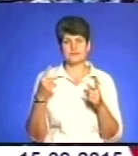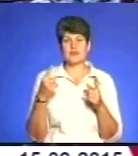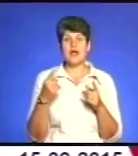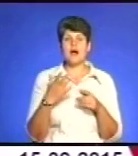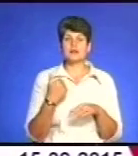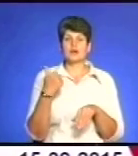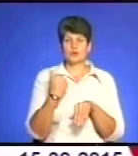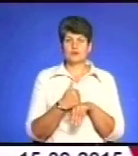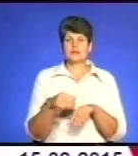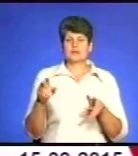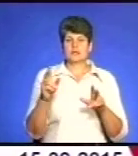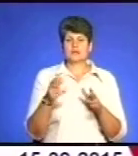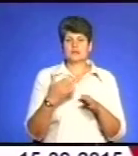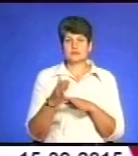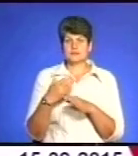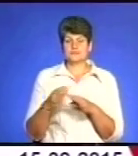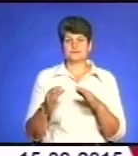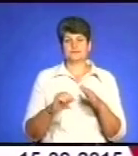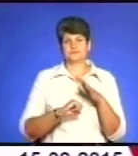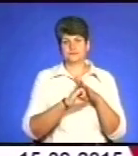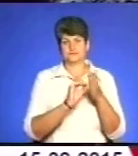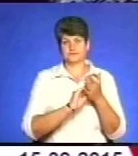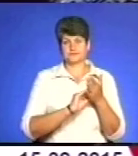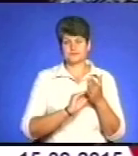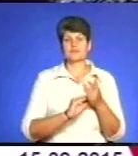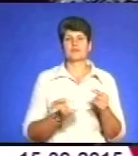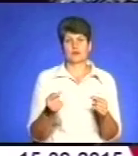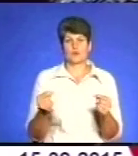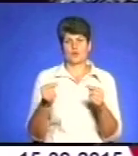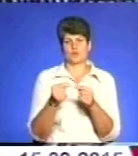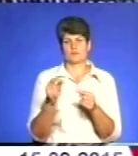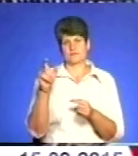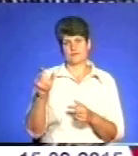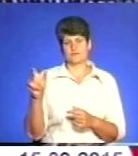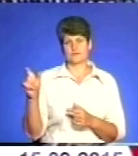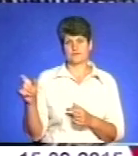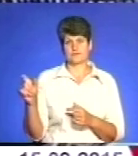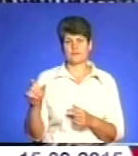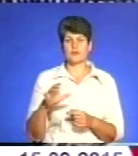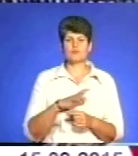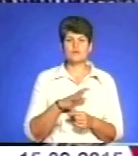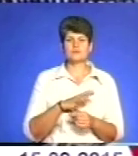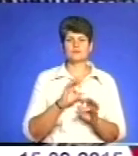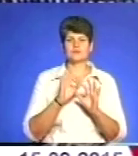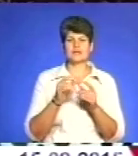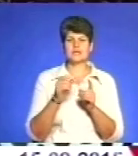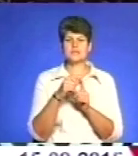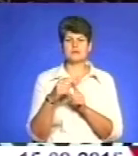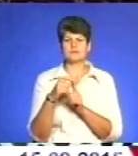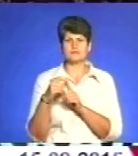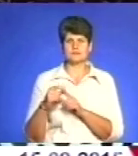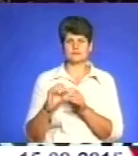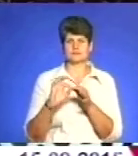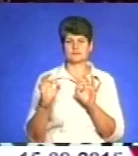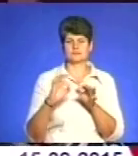Але основна частина історії, життєвих доль, монологів виписані з конкретних людей. Інколи автор цитує слово-слово почути від